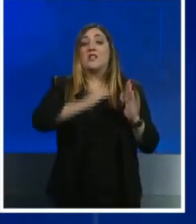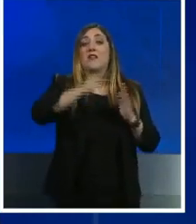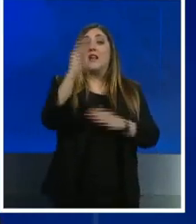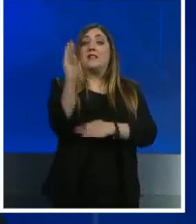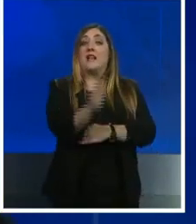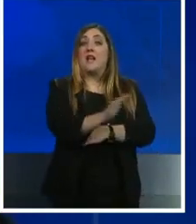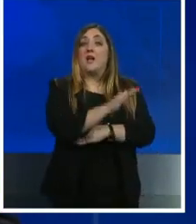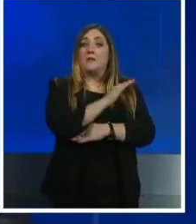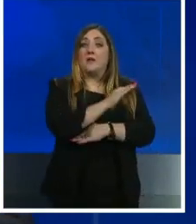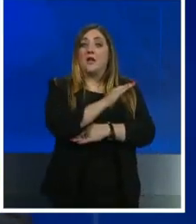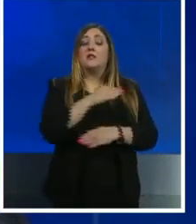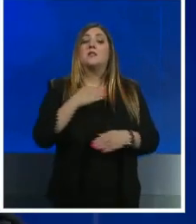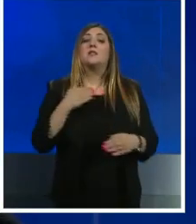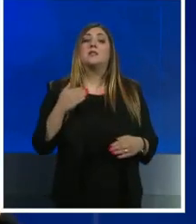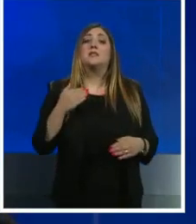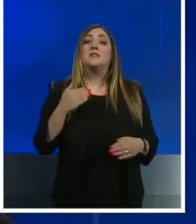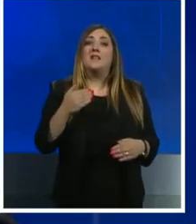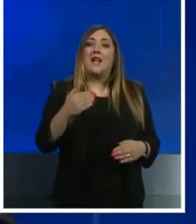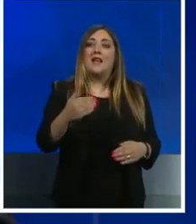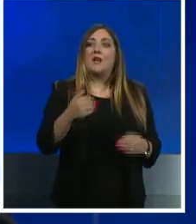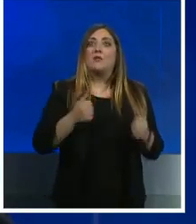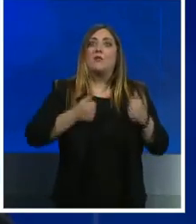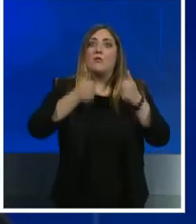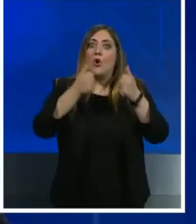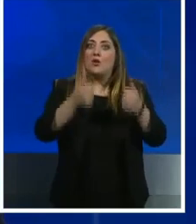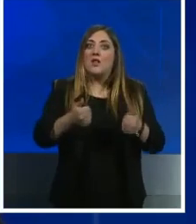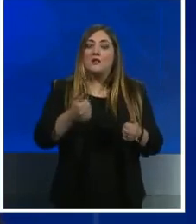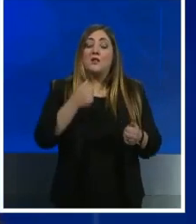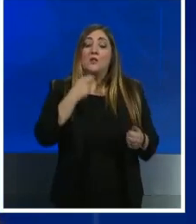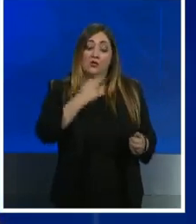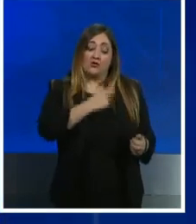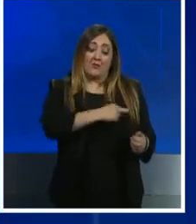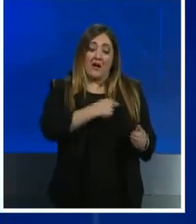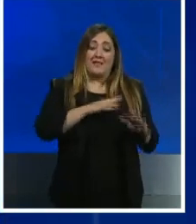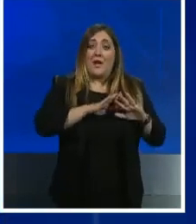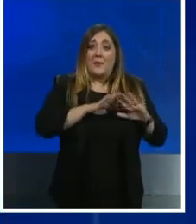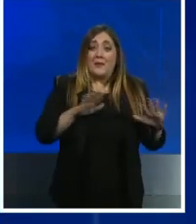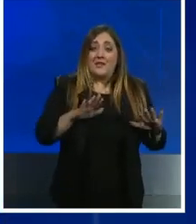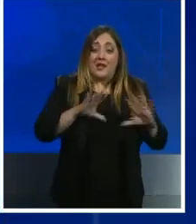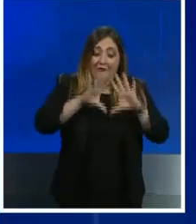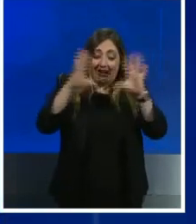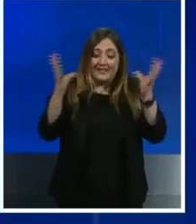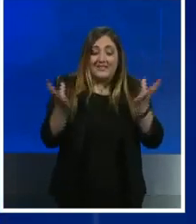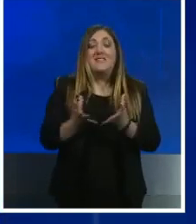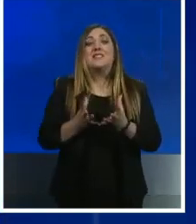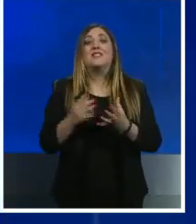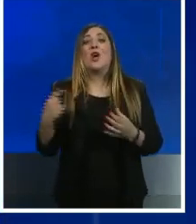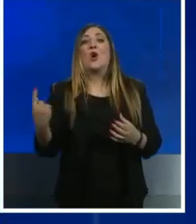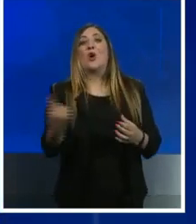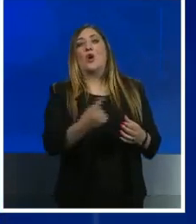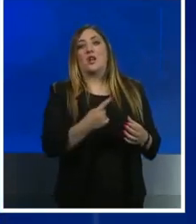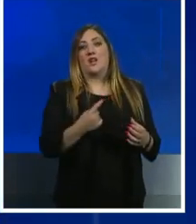każi tmur lil hinn mill-fruntieri. Imma lil hinn mill-fruntieri hemm ukoll il-moviment